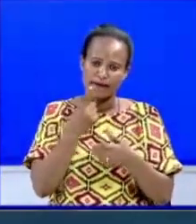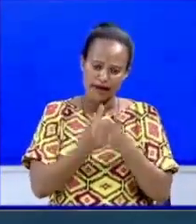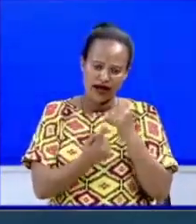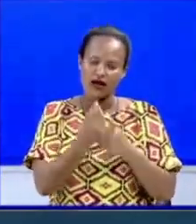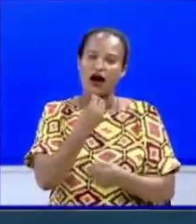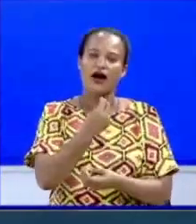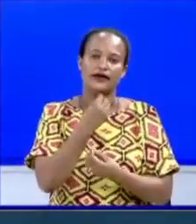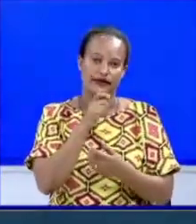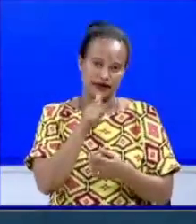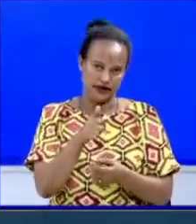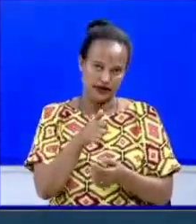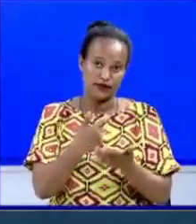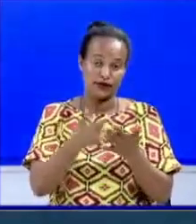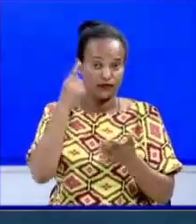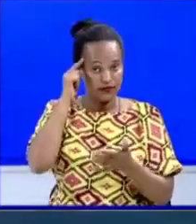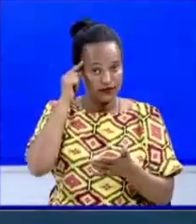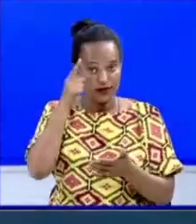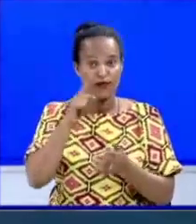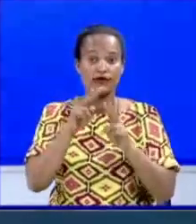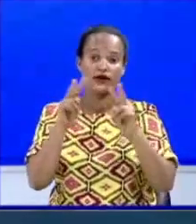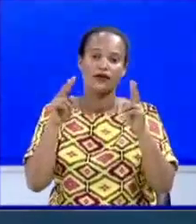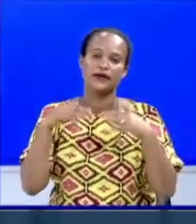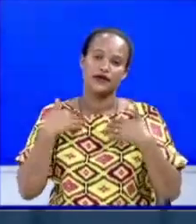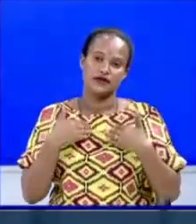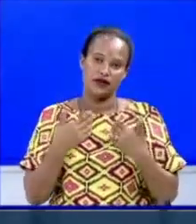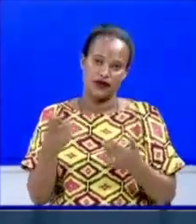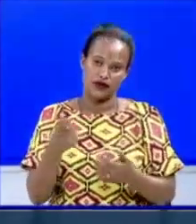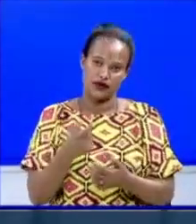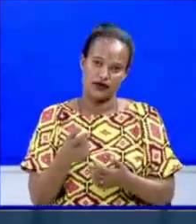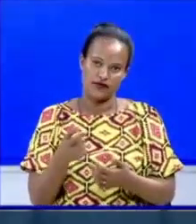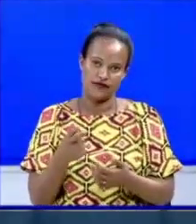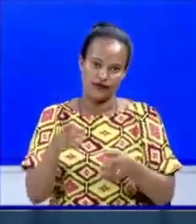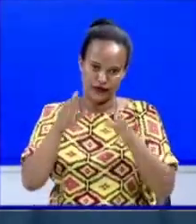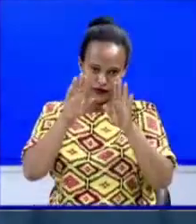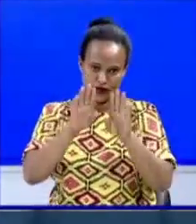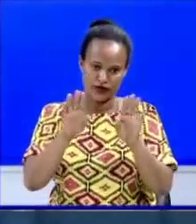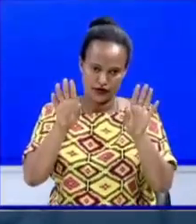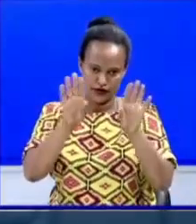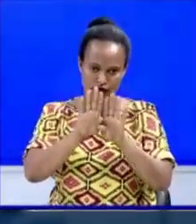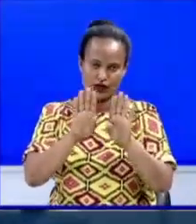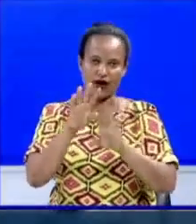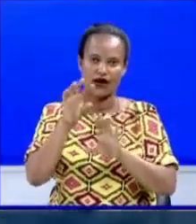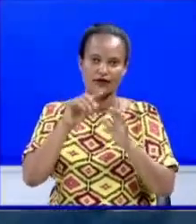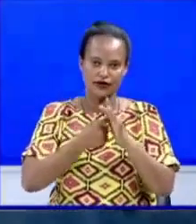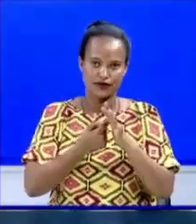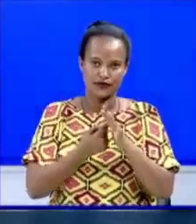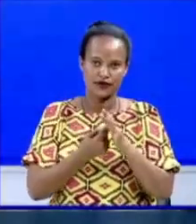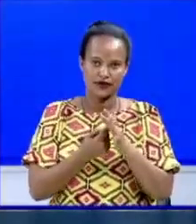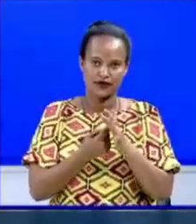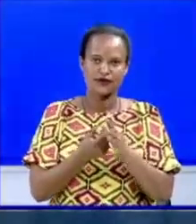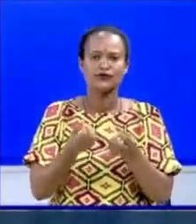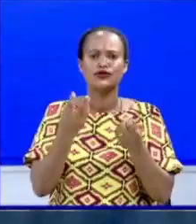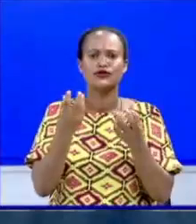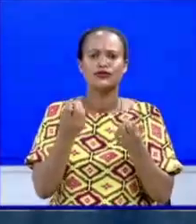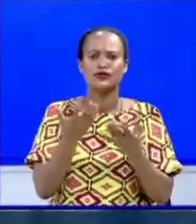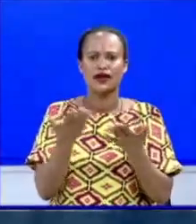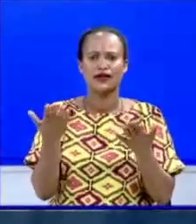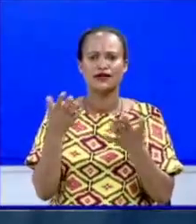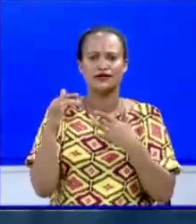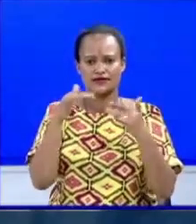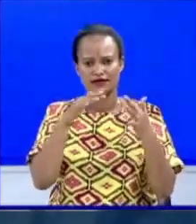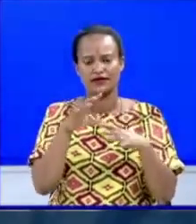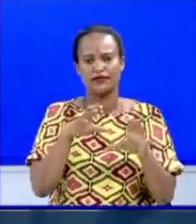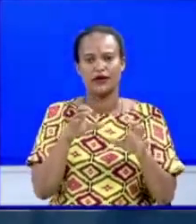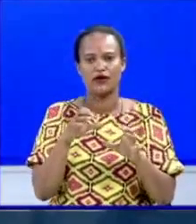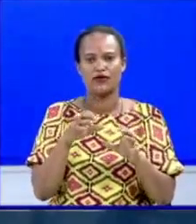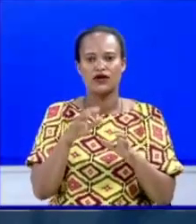ኣይንበልዒሎም እዚኣ ብምሕባሮም ብጣዕሚ ኢና ደስተኛታት። እቲ ዕፅዋ ካብ ልጅምር ጀሚሩ ብዙሕ ዓይነት ቃልሲ ኢለ ካይድ ኣሎ።